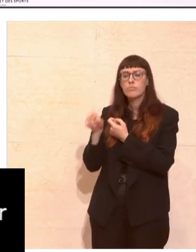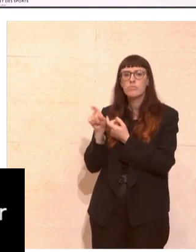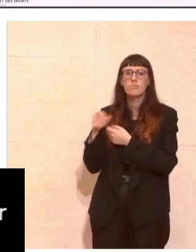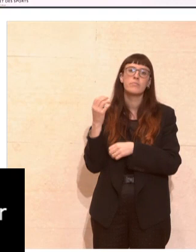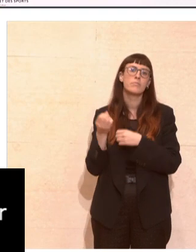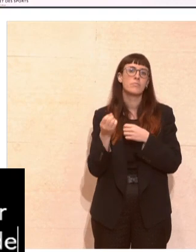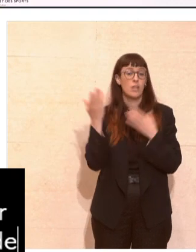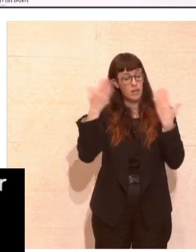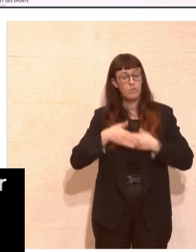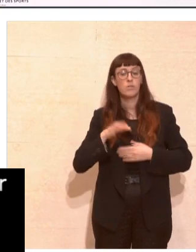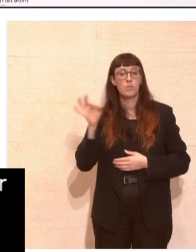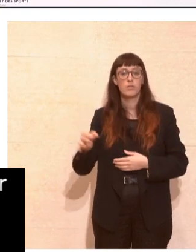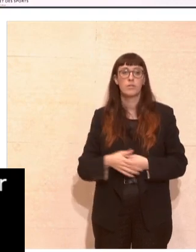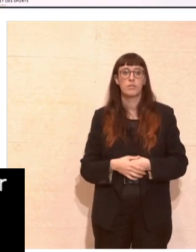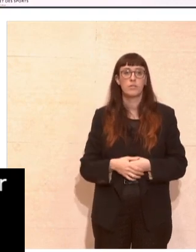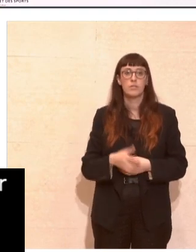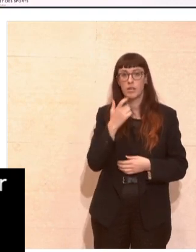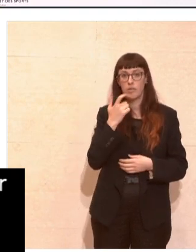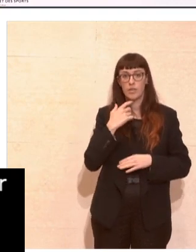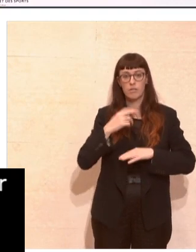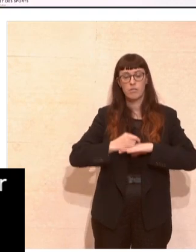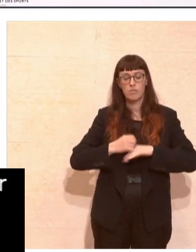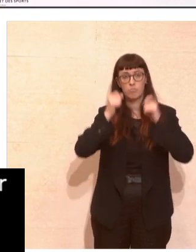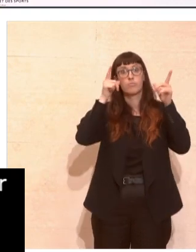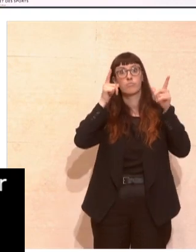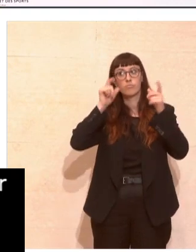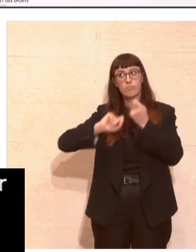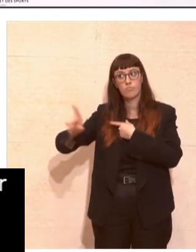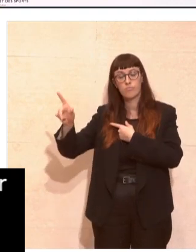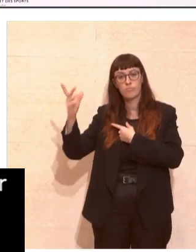des SMS au cours de la nuit. Ça va donc fragmenter leur sommeil.